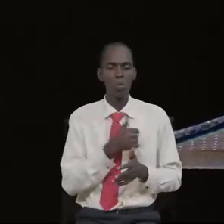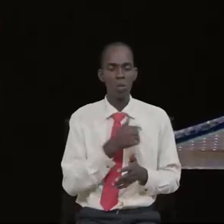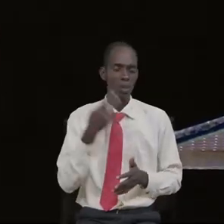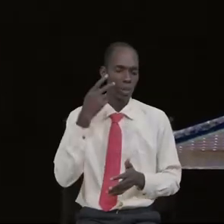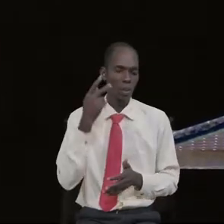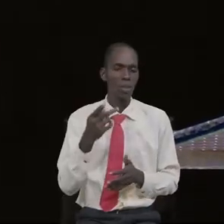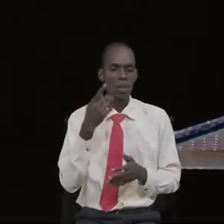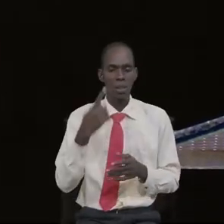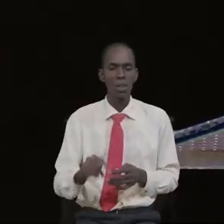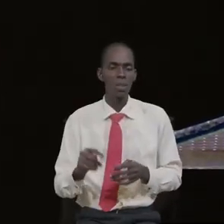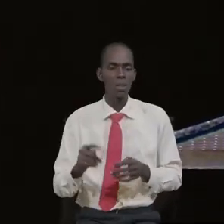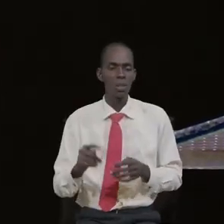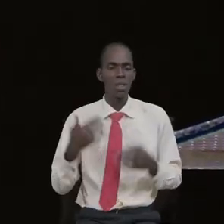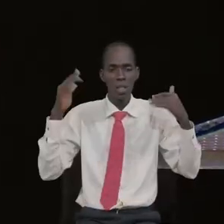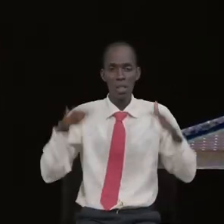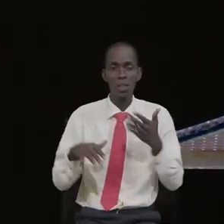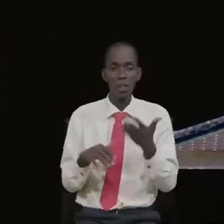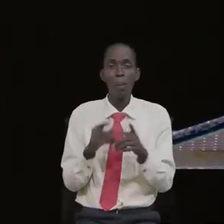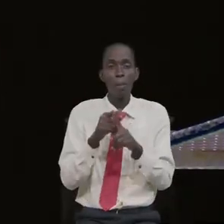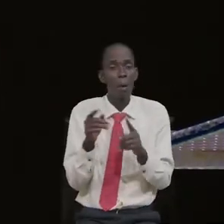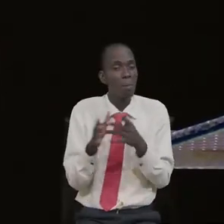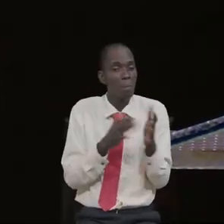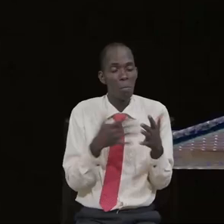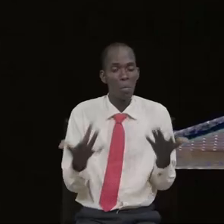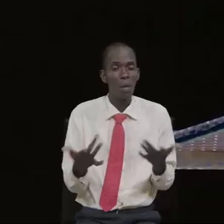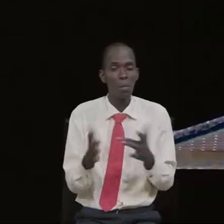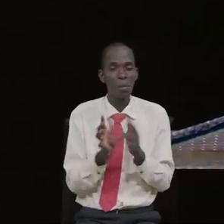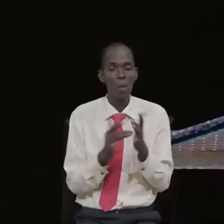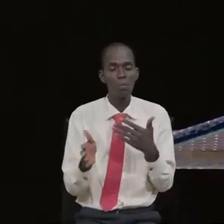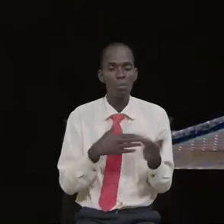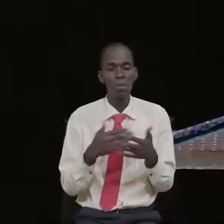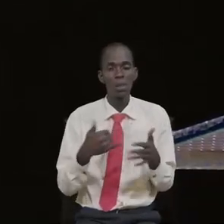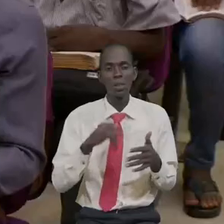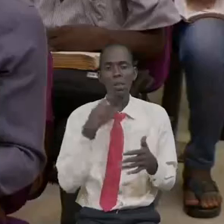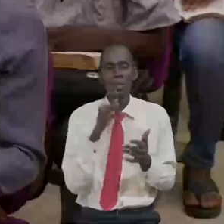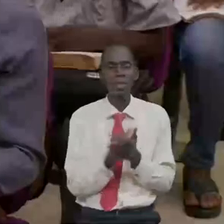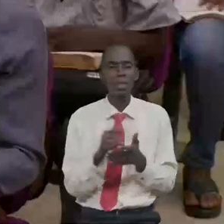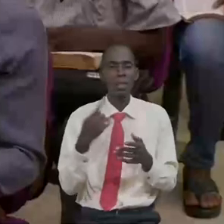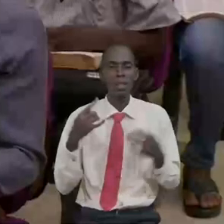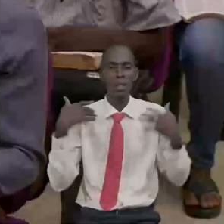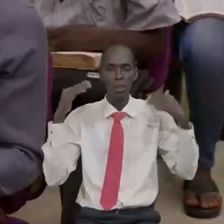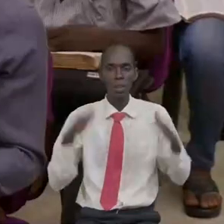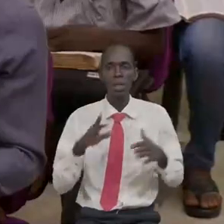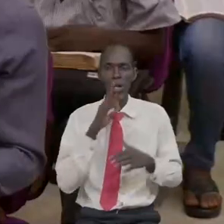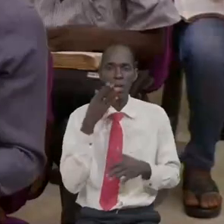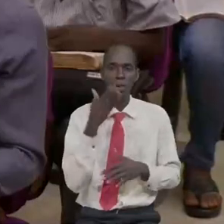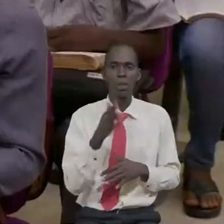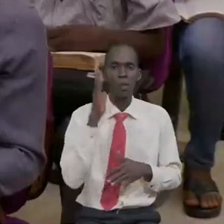la promesse de Dieu nous assure que l'ange du Seigneur sera là à côté de vous à tout moment au nom de